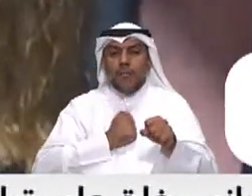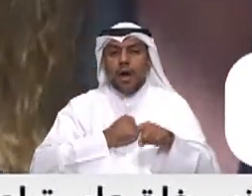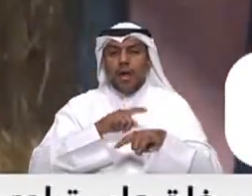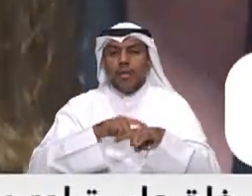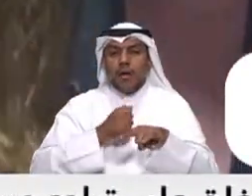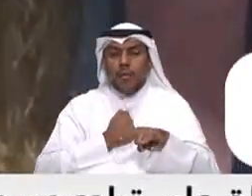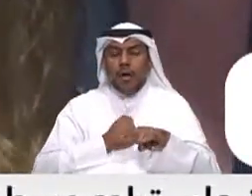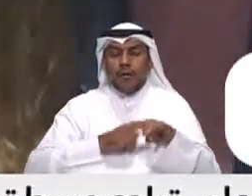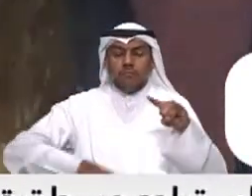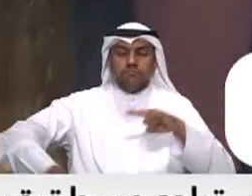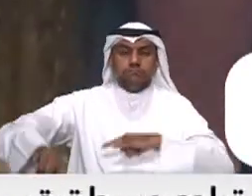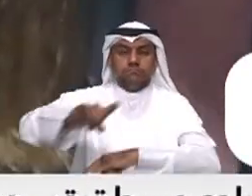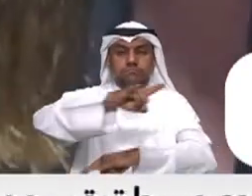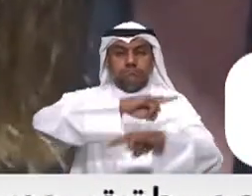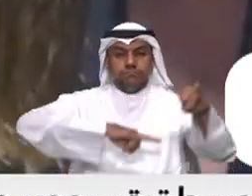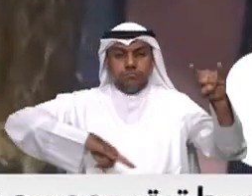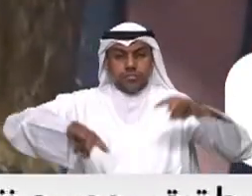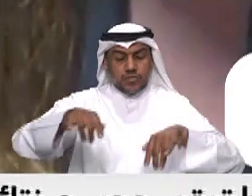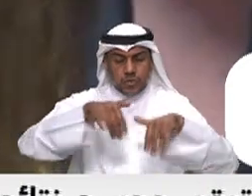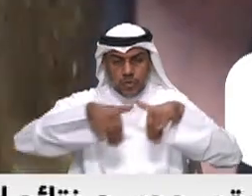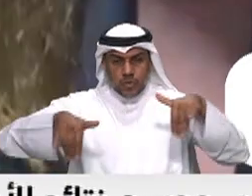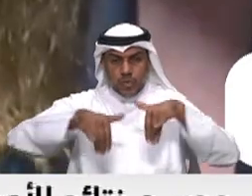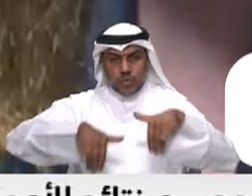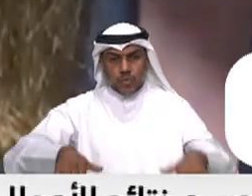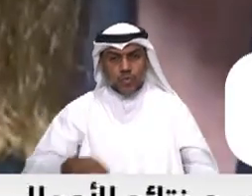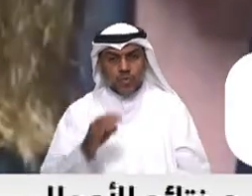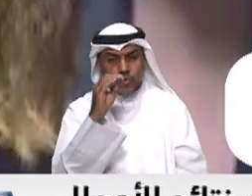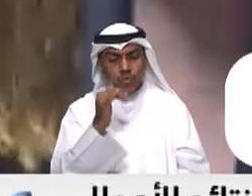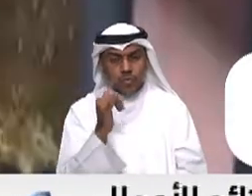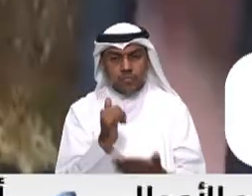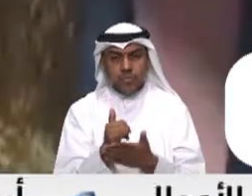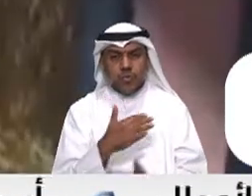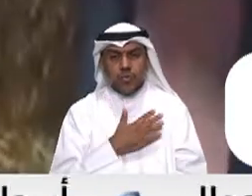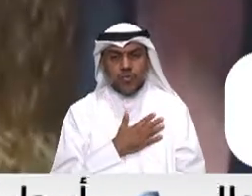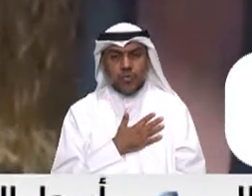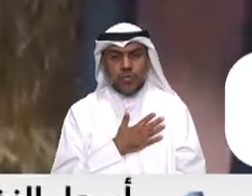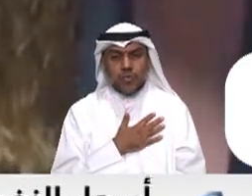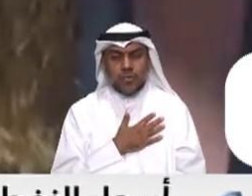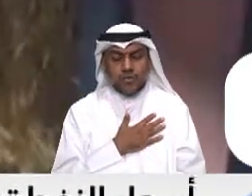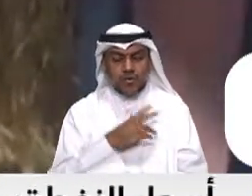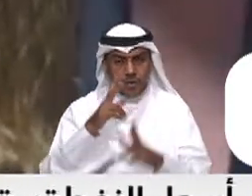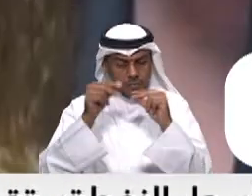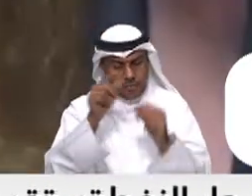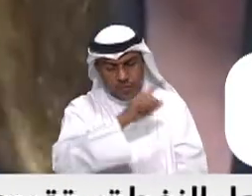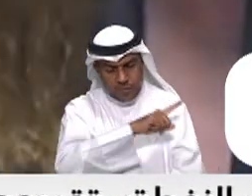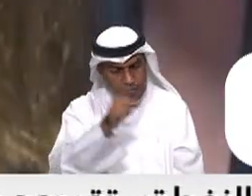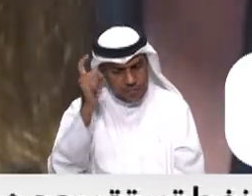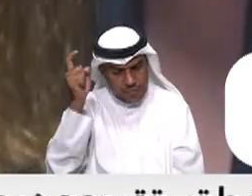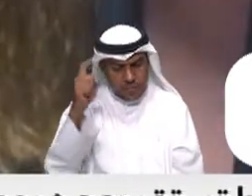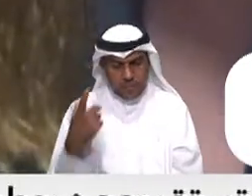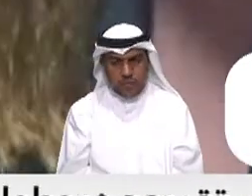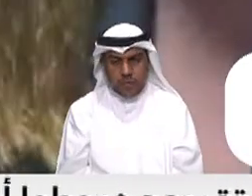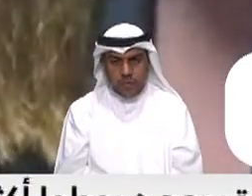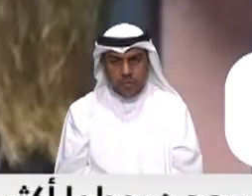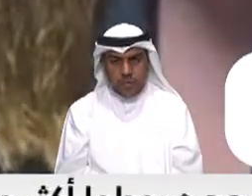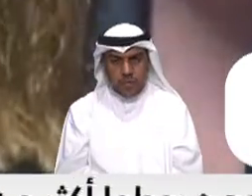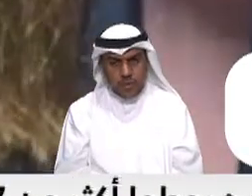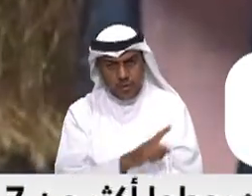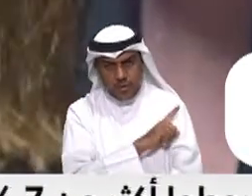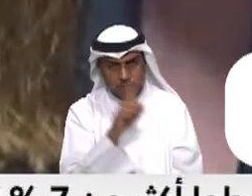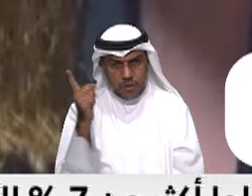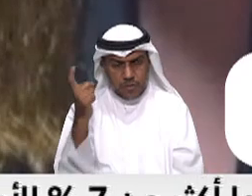هو متواجد على الحدود الجنوبية للبنان، هذا طبعا أمر لن تقبل فيه الدولة اللبنانية قبل حزب الله، لأن